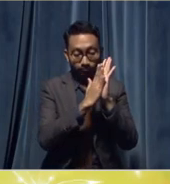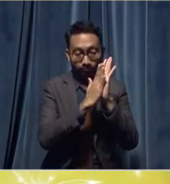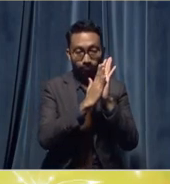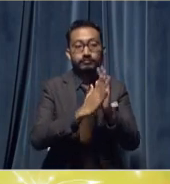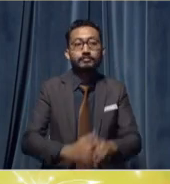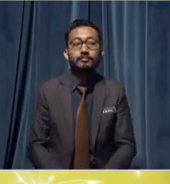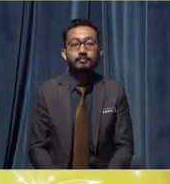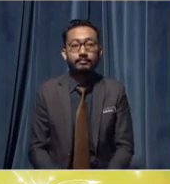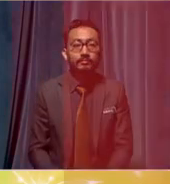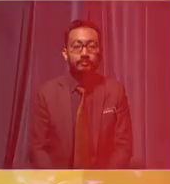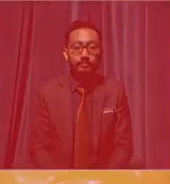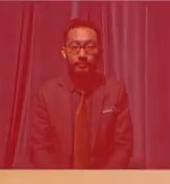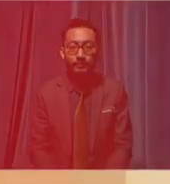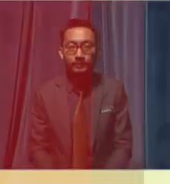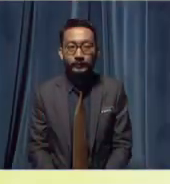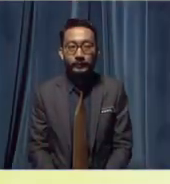kain.